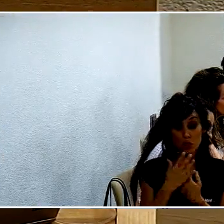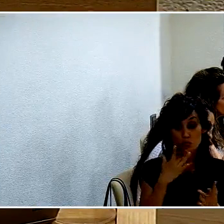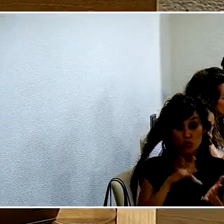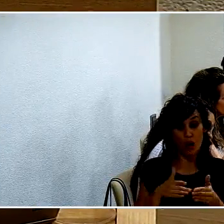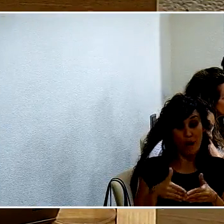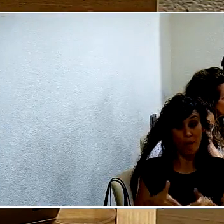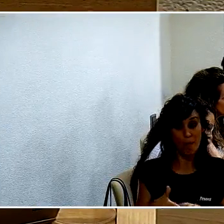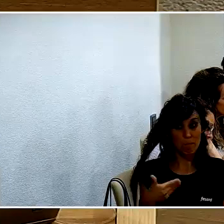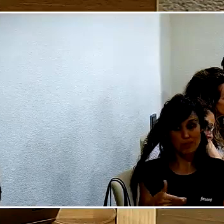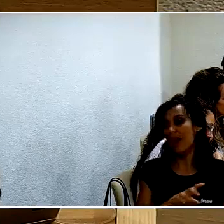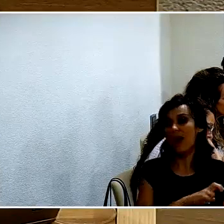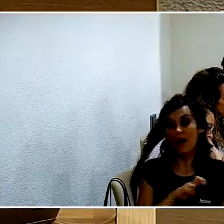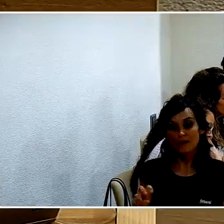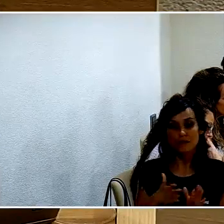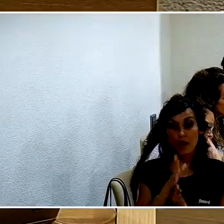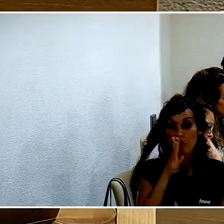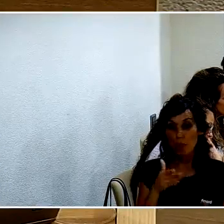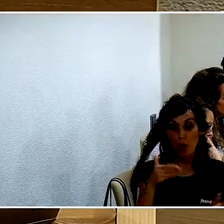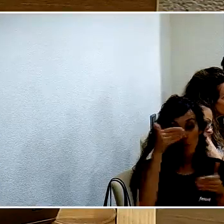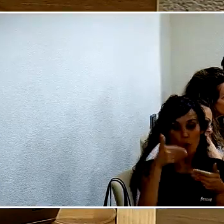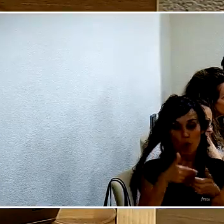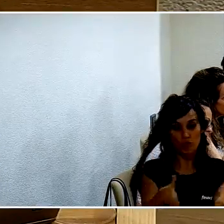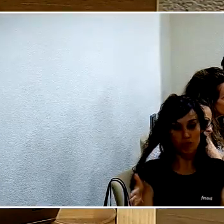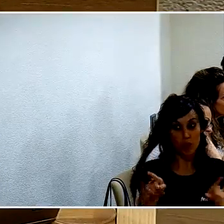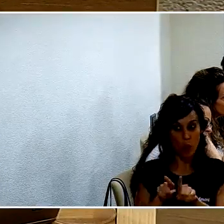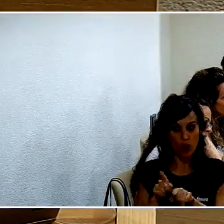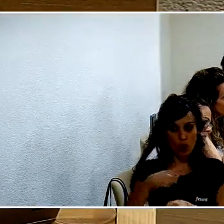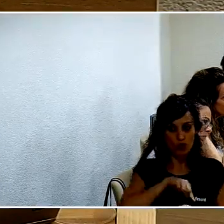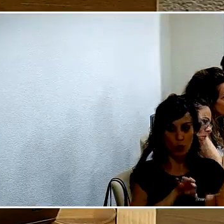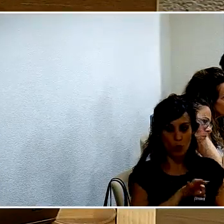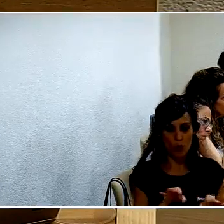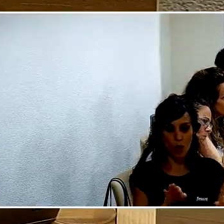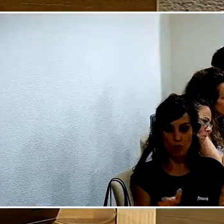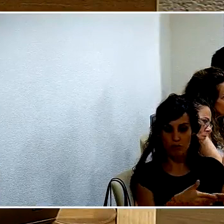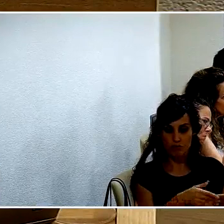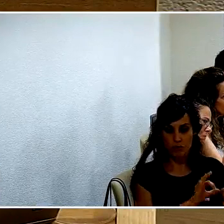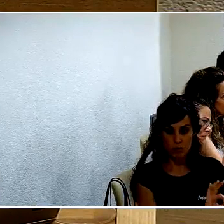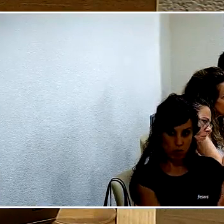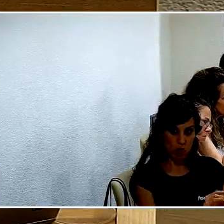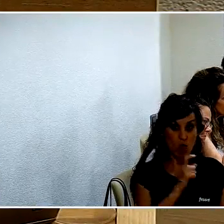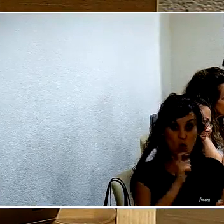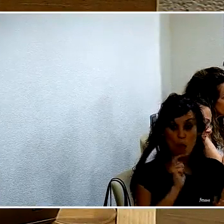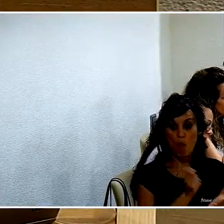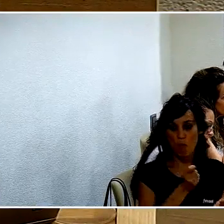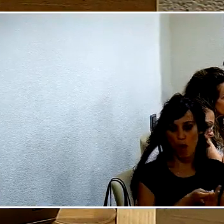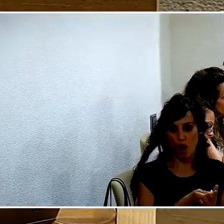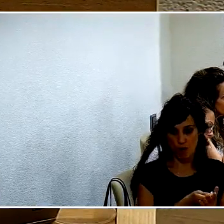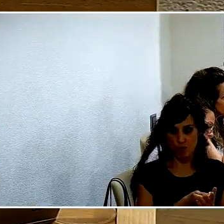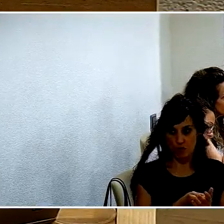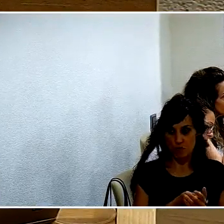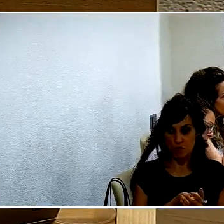és perquè el Marroc obri les portes que nosaltres tenim dipositats allí mitjançant pagament dels migrants que